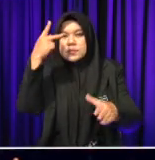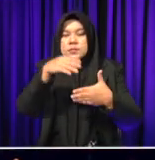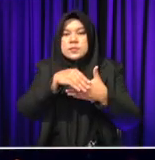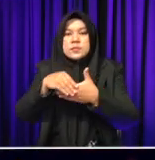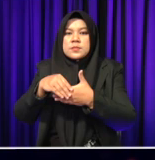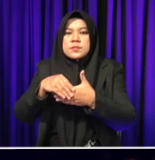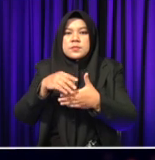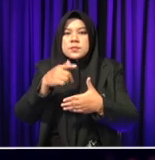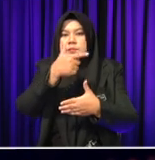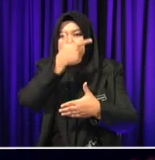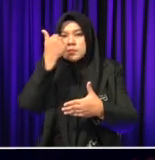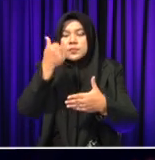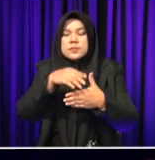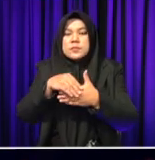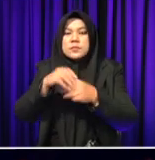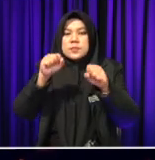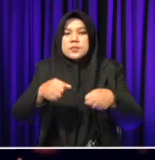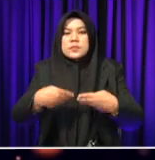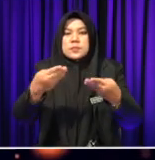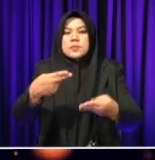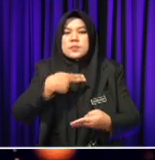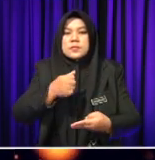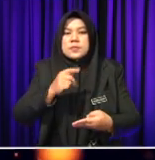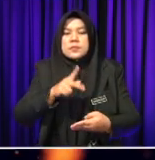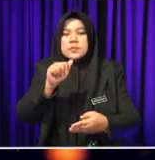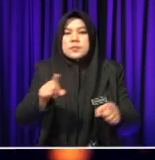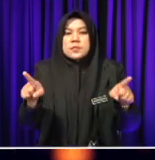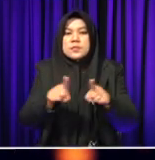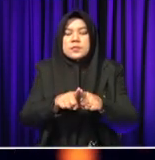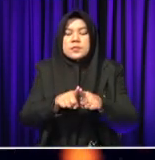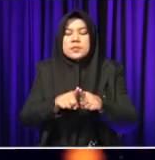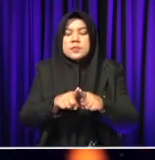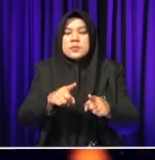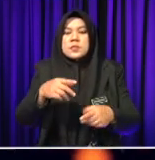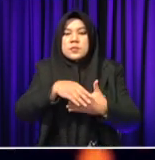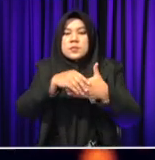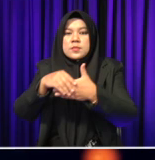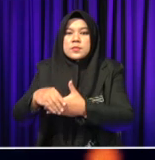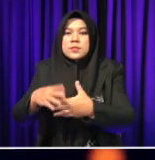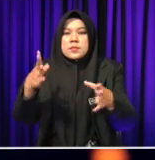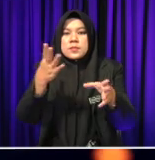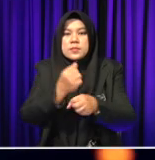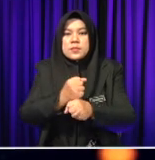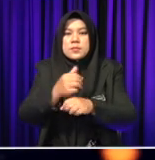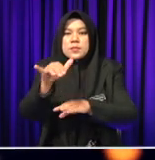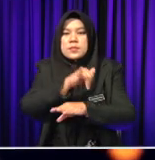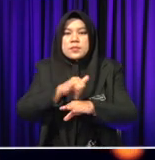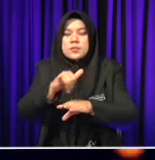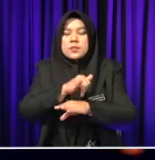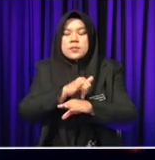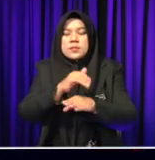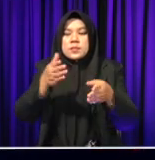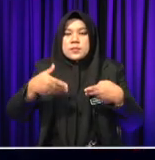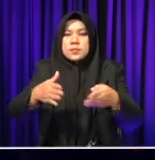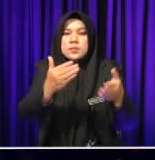sama rata kepada rakyat pemimpin akan mendapat ganjaran syurga jika mereka menjalankan tanggungjawab mereka berpandukan